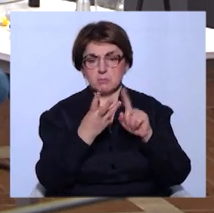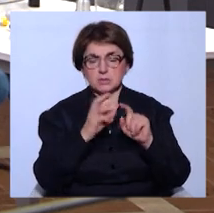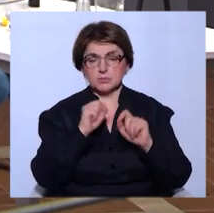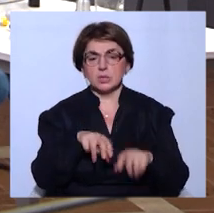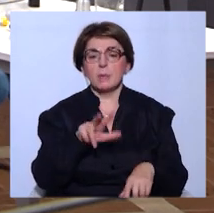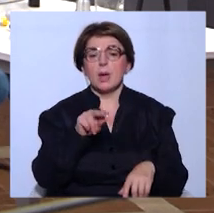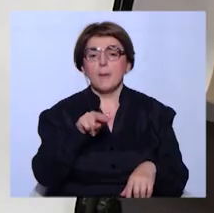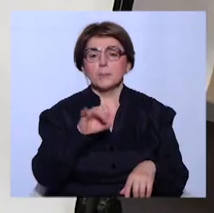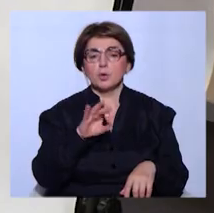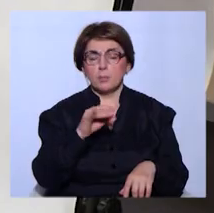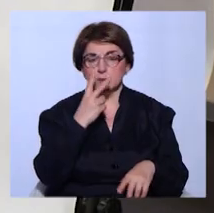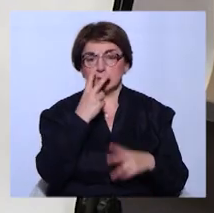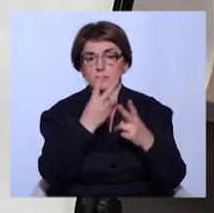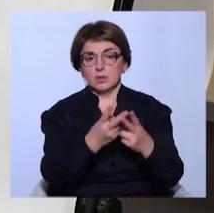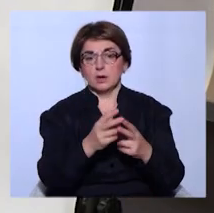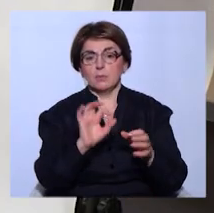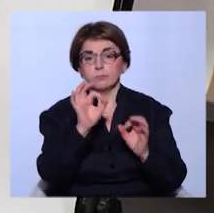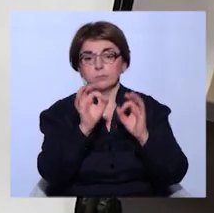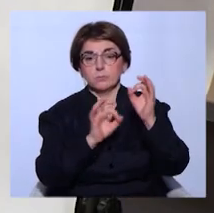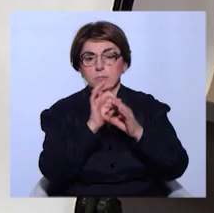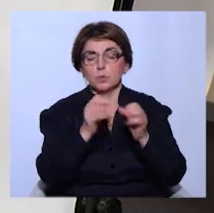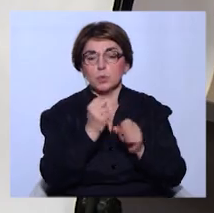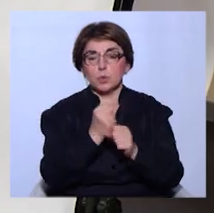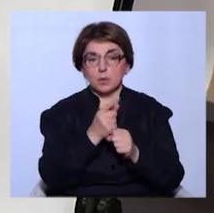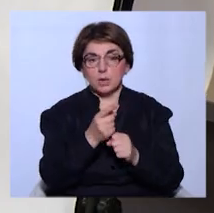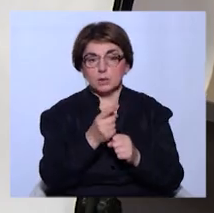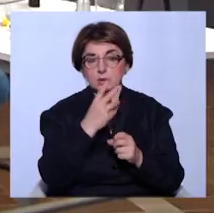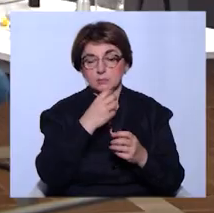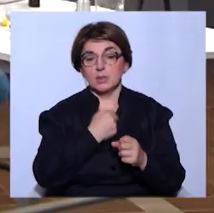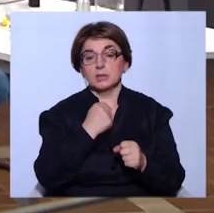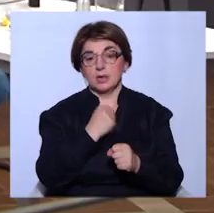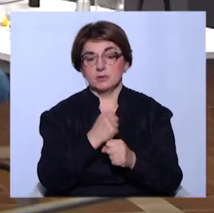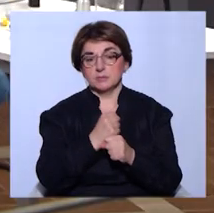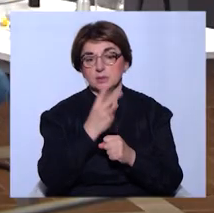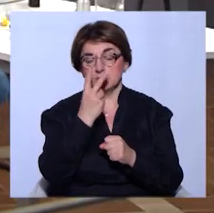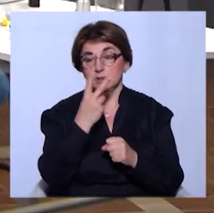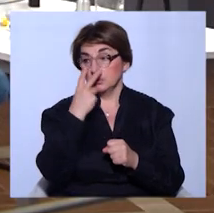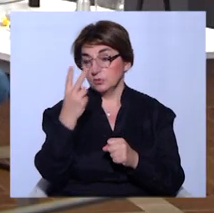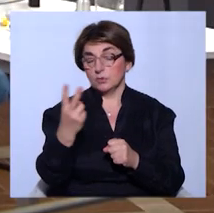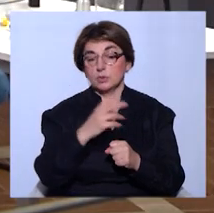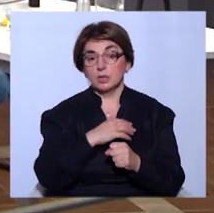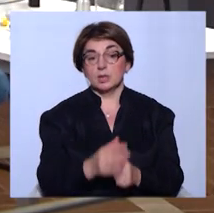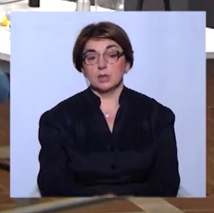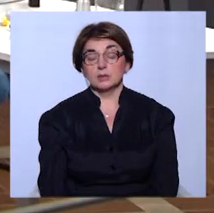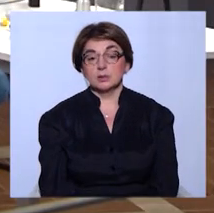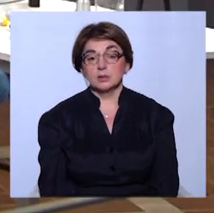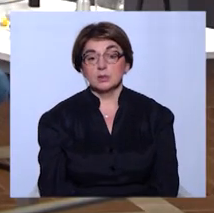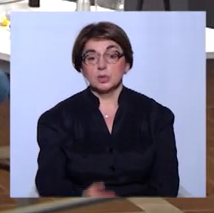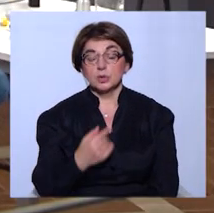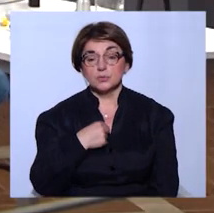და შეხედოთ ბურთულღეროვან მოდელებს, რომელიც დავამზადე თვალსაჩინოებისათვის. ესე იგი, ჩვენ ვთქვით,